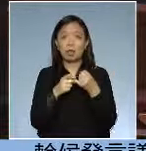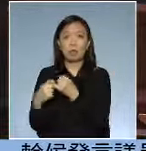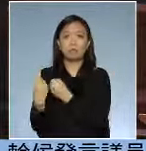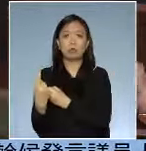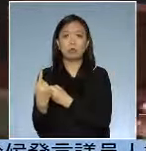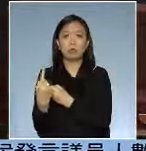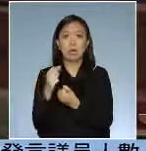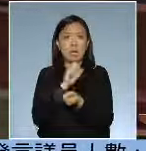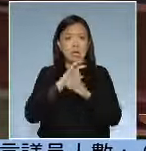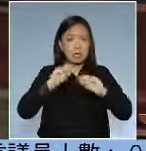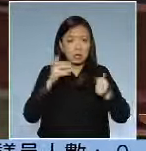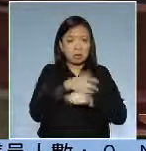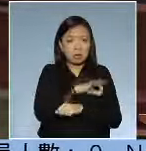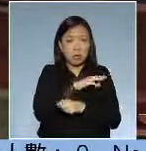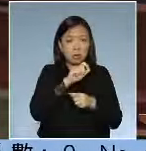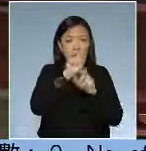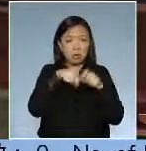而製造了另一些問題。